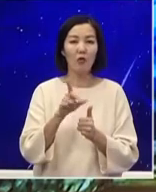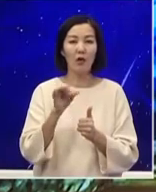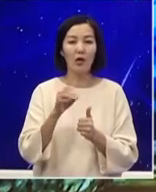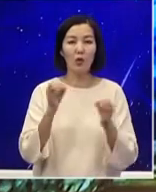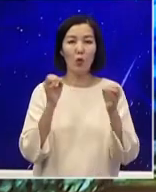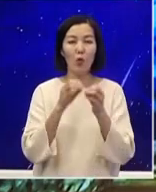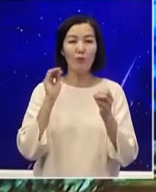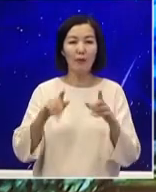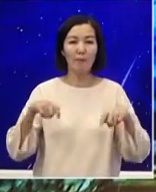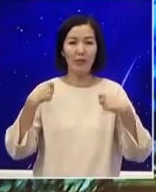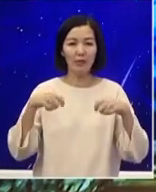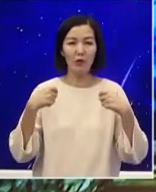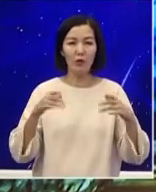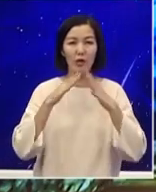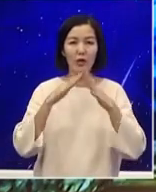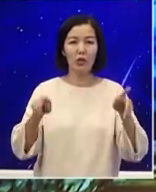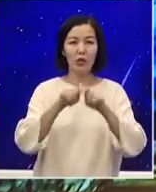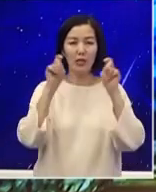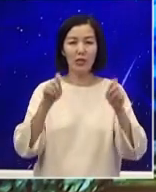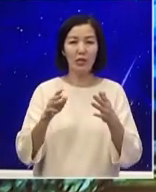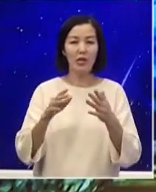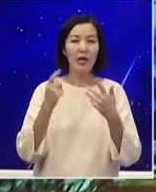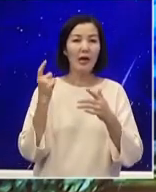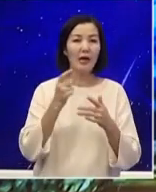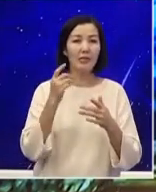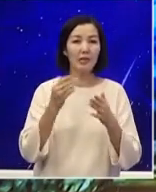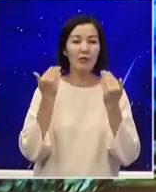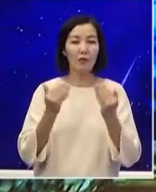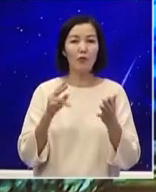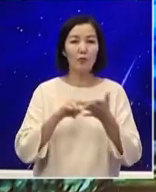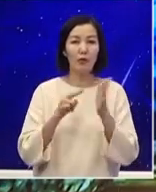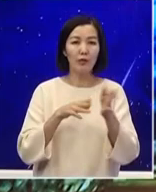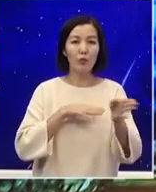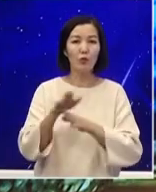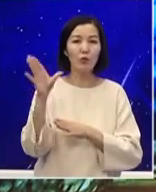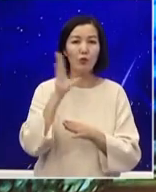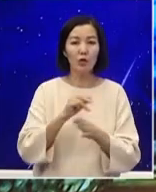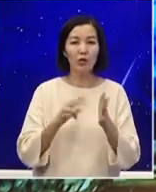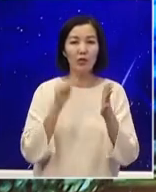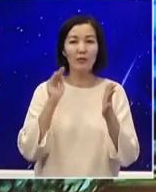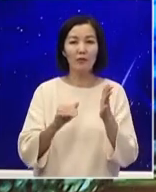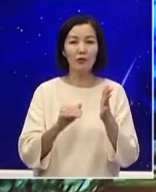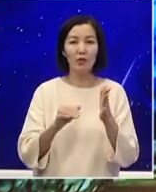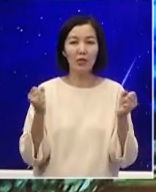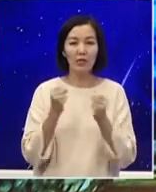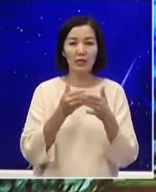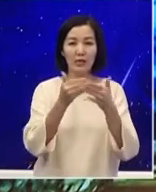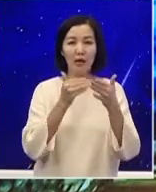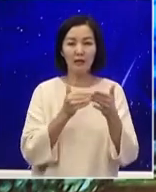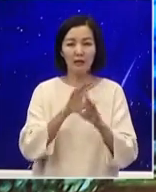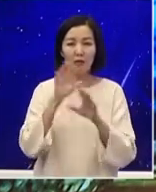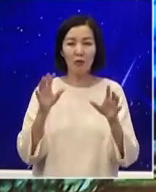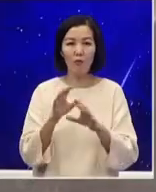бас қойға арналған кешен ашқан. Шаруашылық құрылым бүгінде межені еңсеруге жақын. 7 мың тұяқты қыс алдында қоңдап